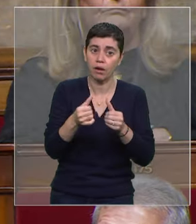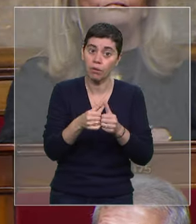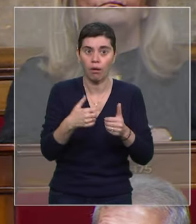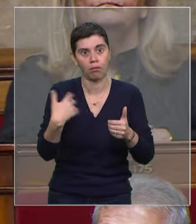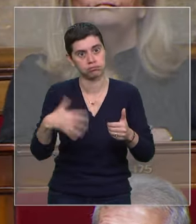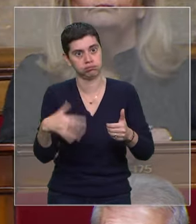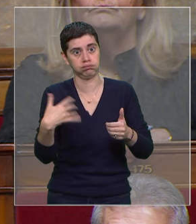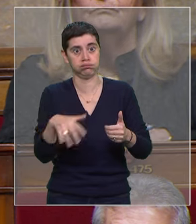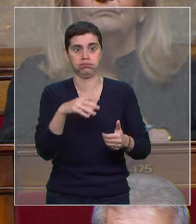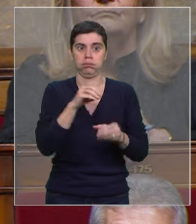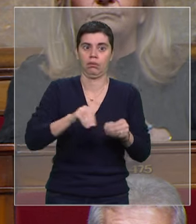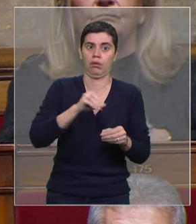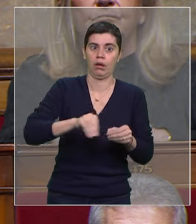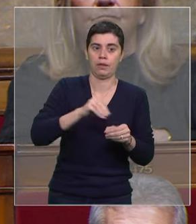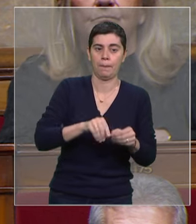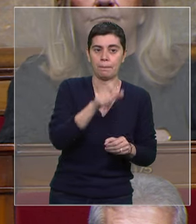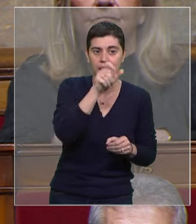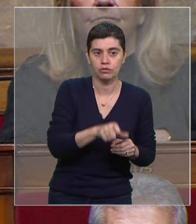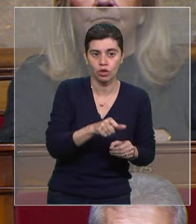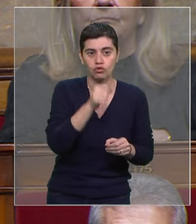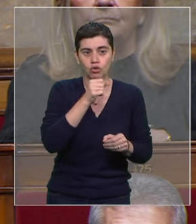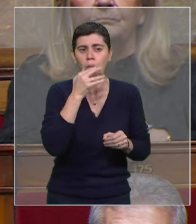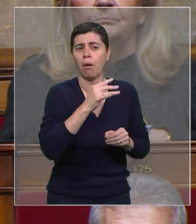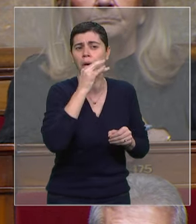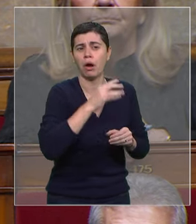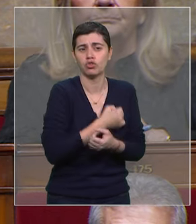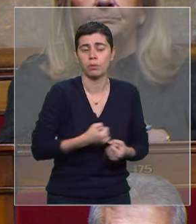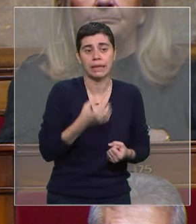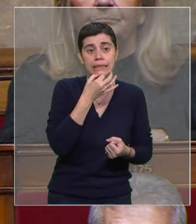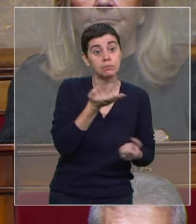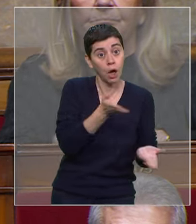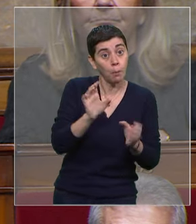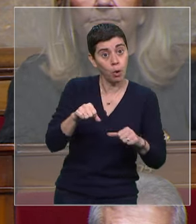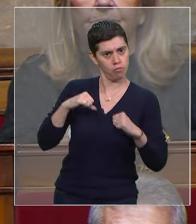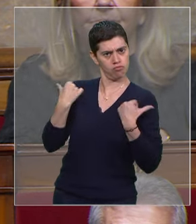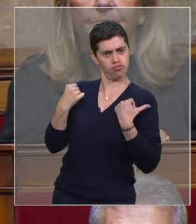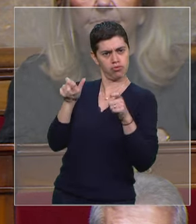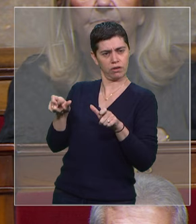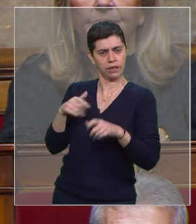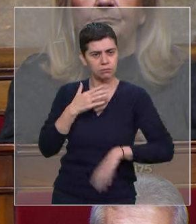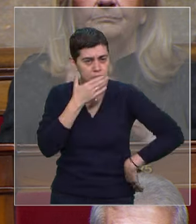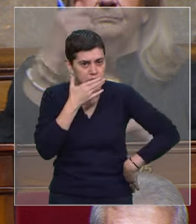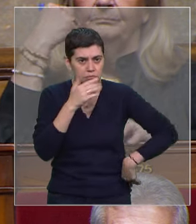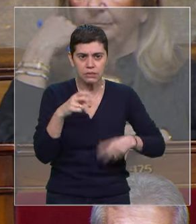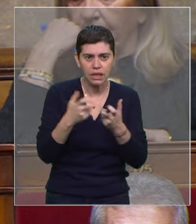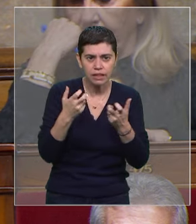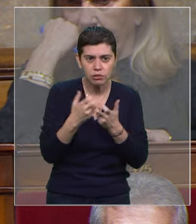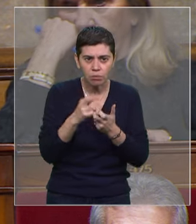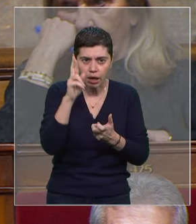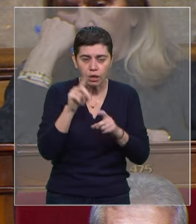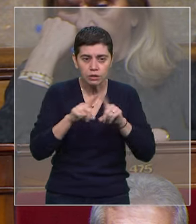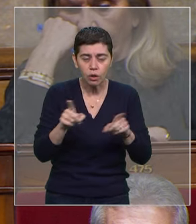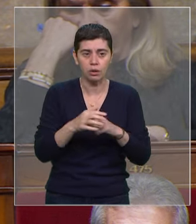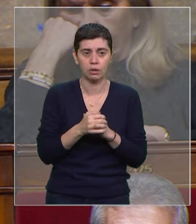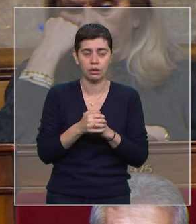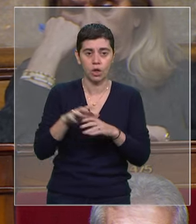loin, on a pu lire qu'une chanteuse lyrique au chômage s'est vue proposer un poste de vigile. Cet exemple n'est pas rare. On cherche à